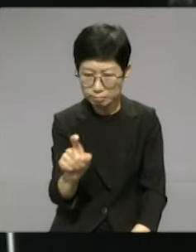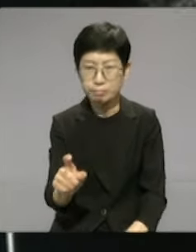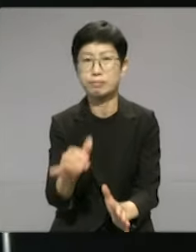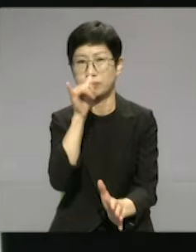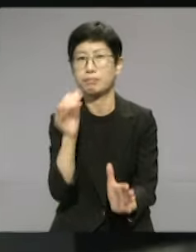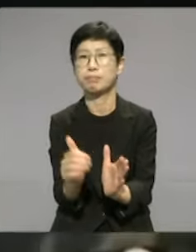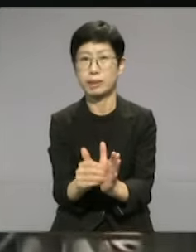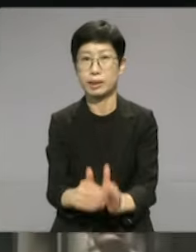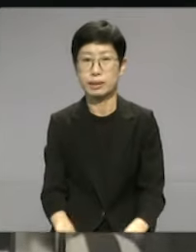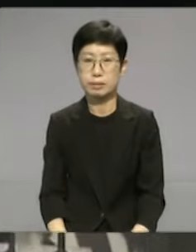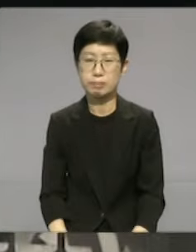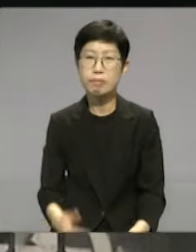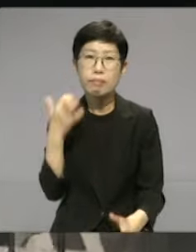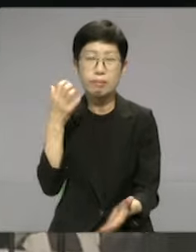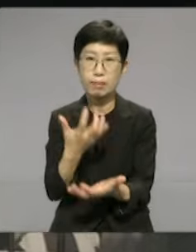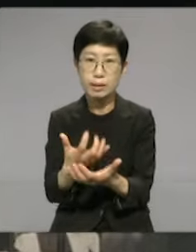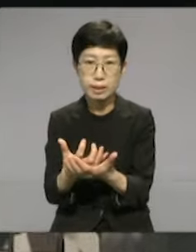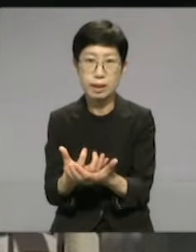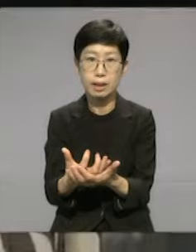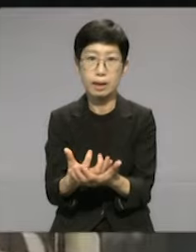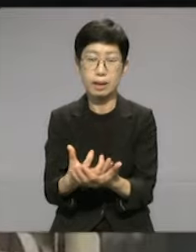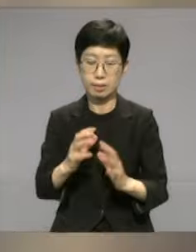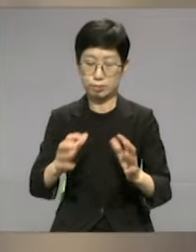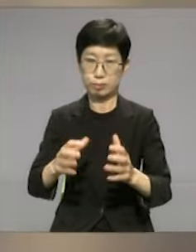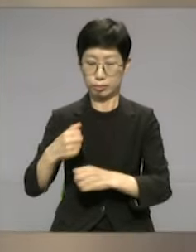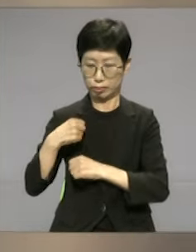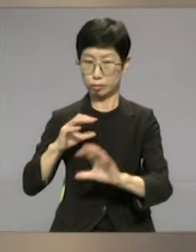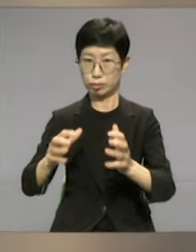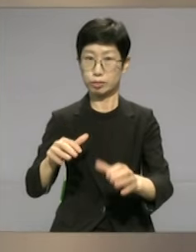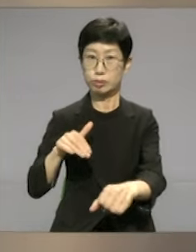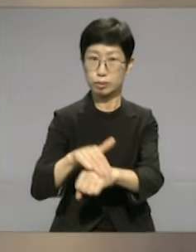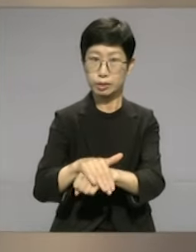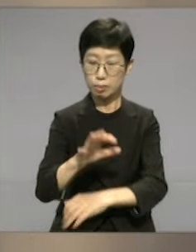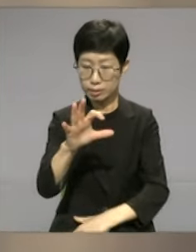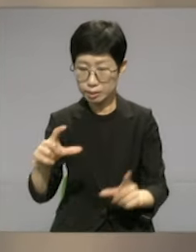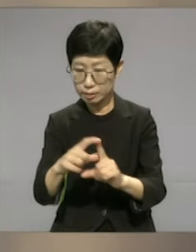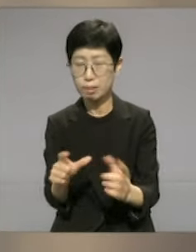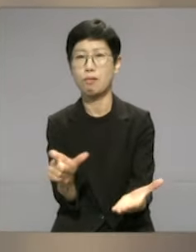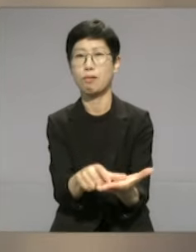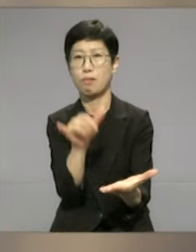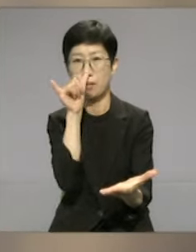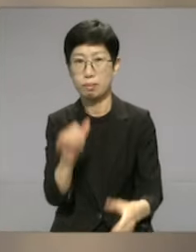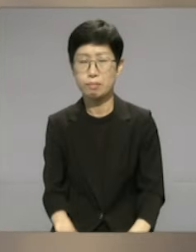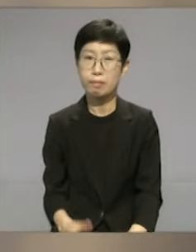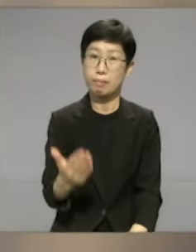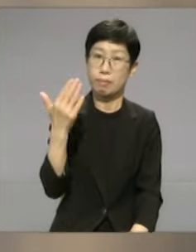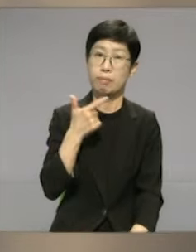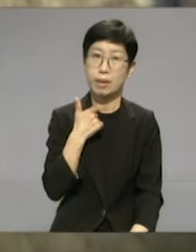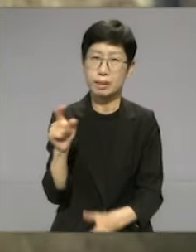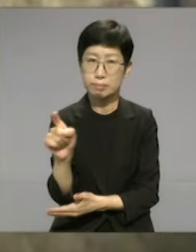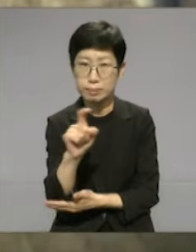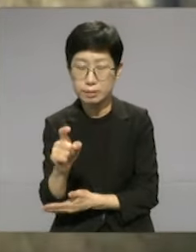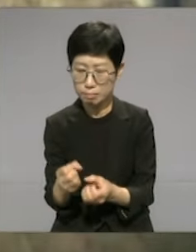있었습니다. 돌기둥에는 한자로 군국주의, 화장실 등의 단어가 적혀 있었습니다. 야스쿠니 신사에서는 전에도 낙서나 폭발